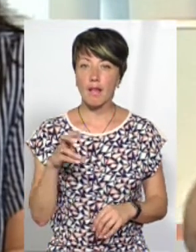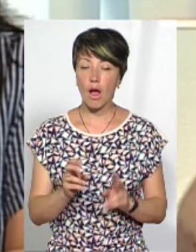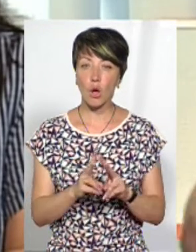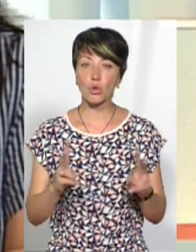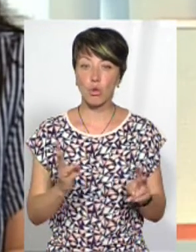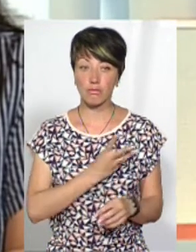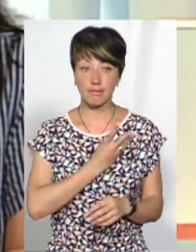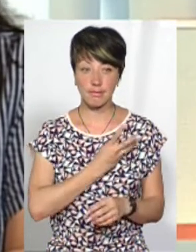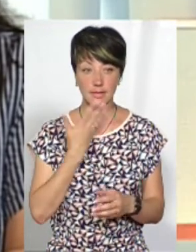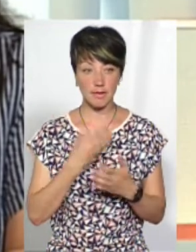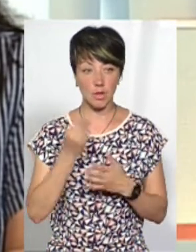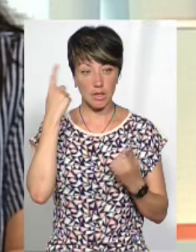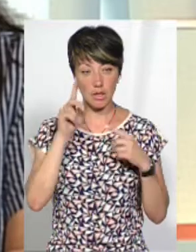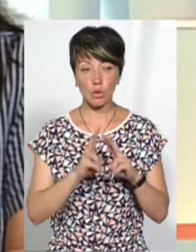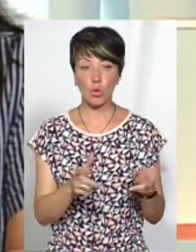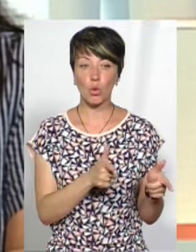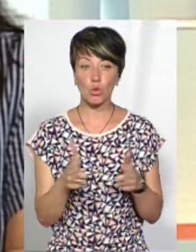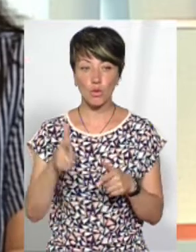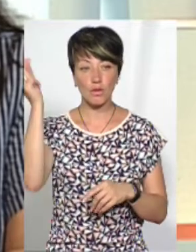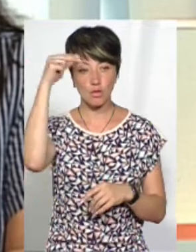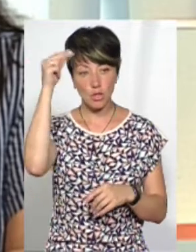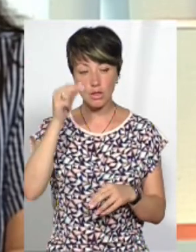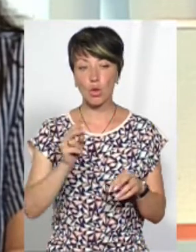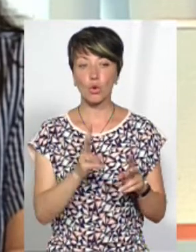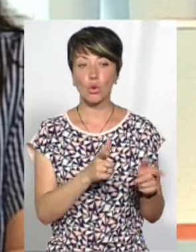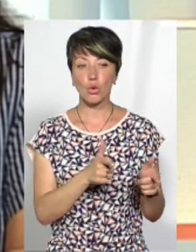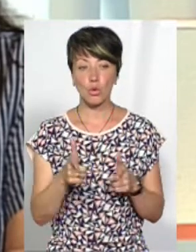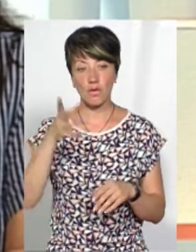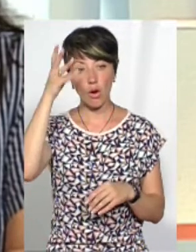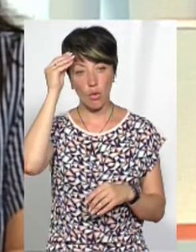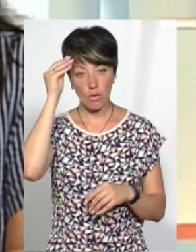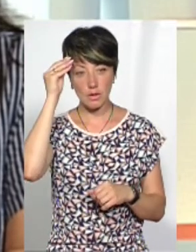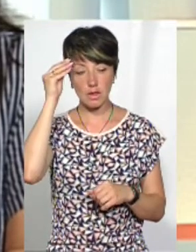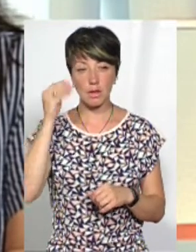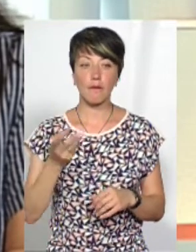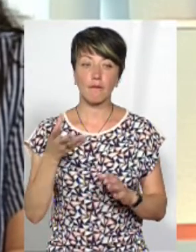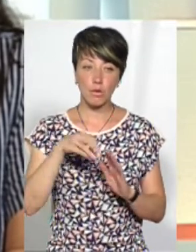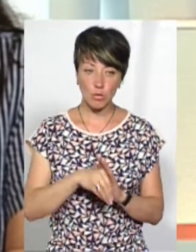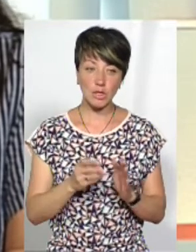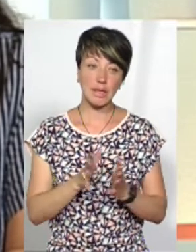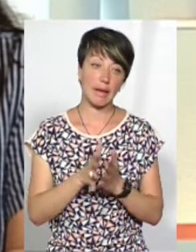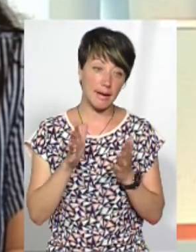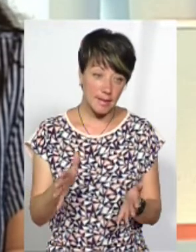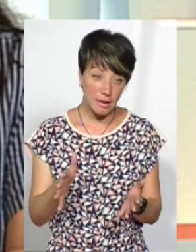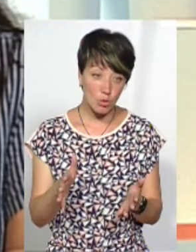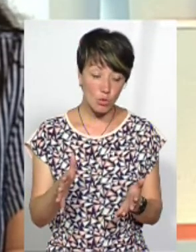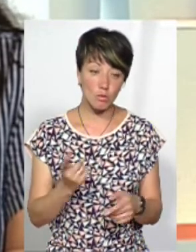ті, хто горить своєю ідеєю і хто готові вчитися, хто враховувати в тому числі критику